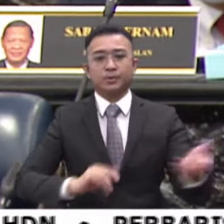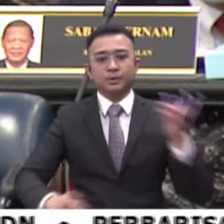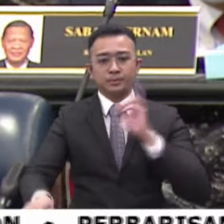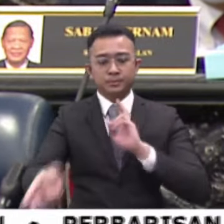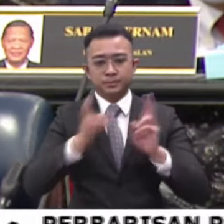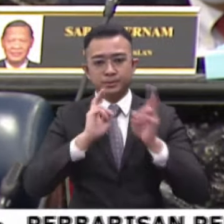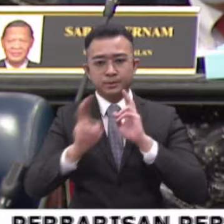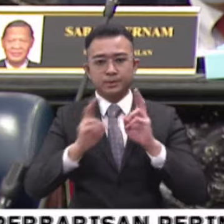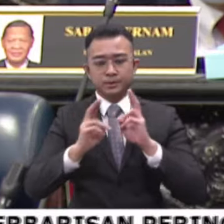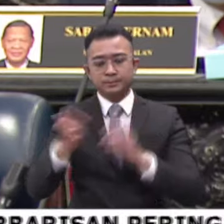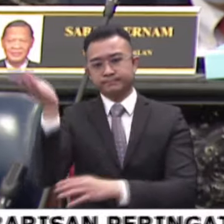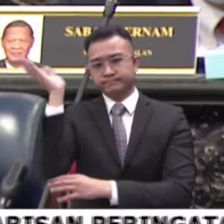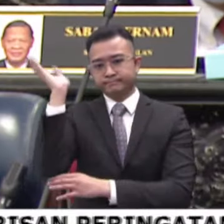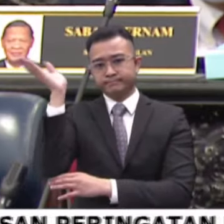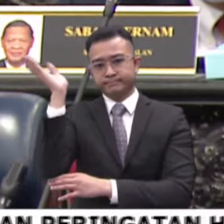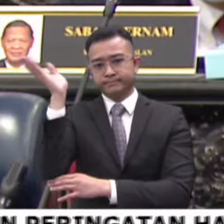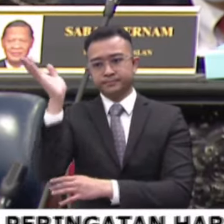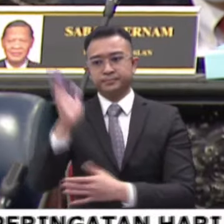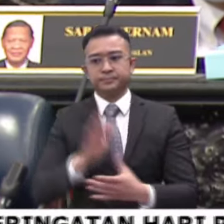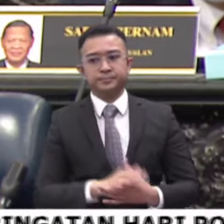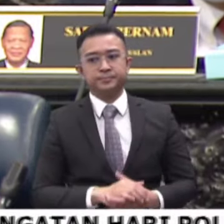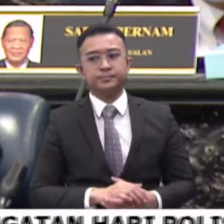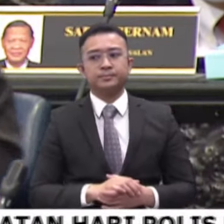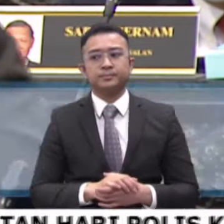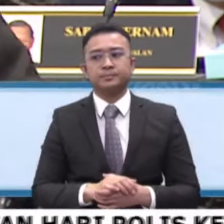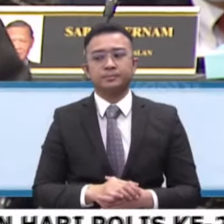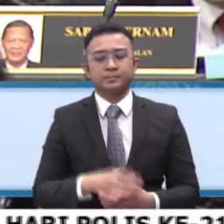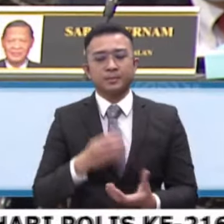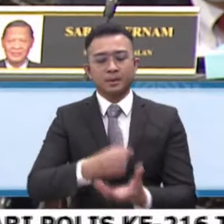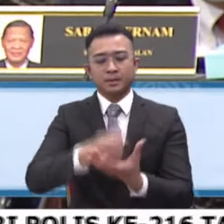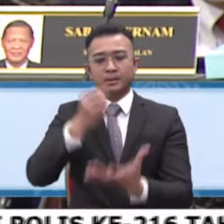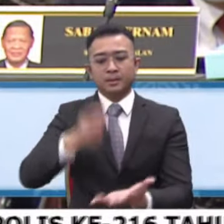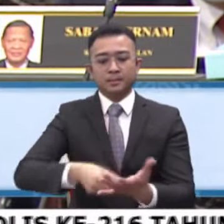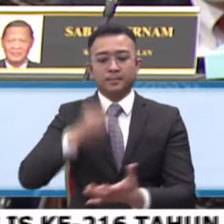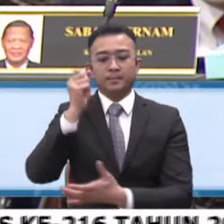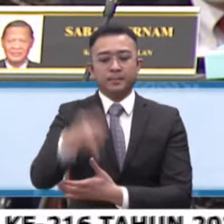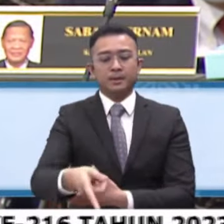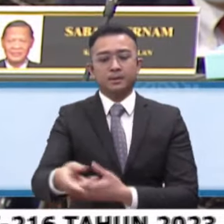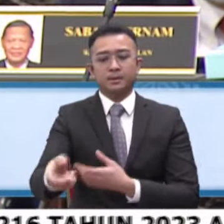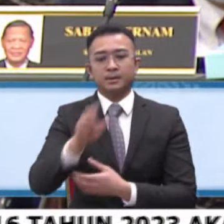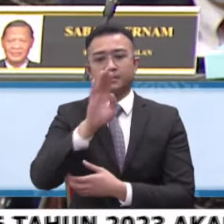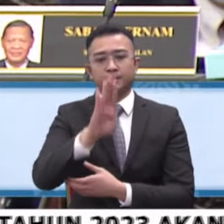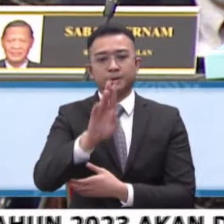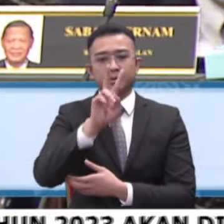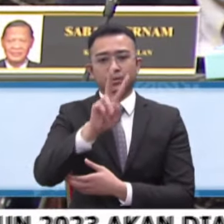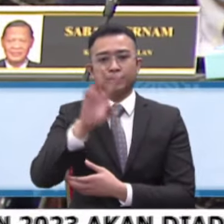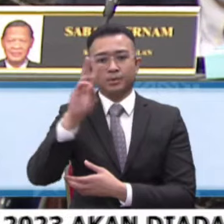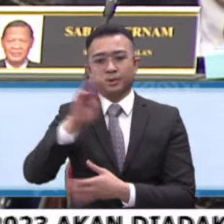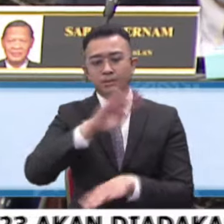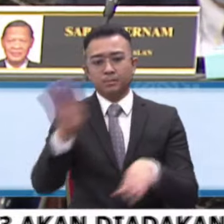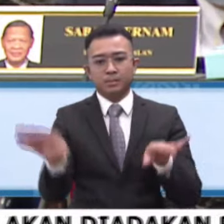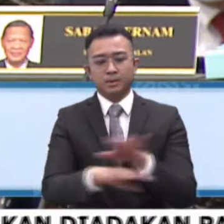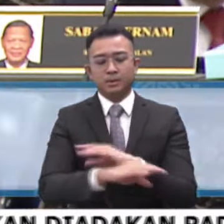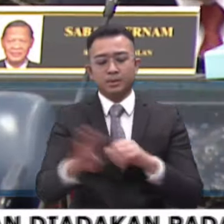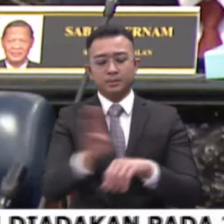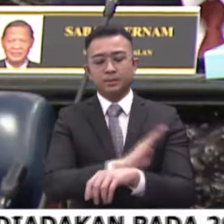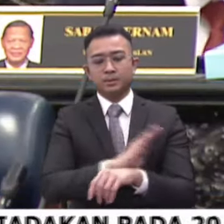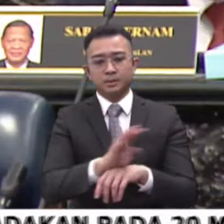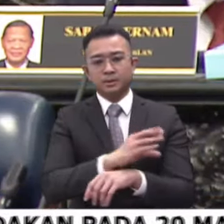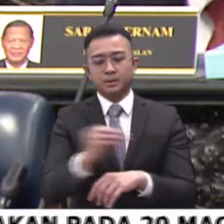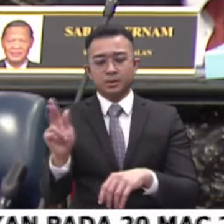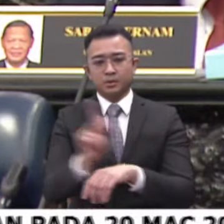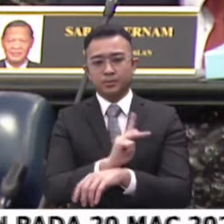untuk membahaskan a perbelanjaan mengurus B26 di bawah Kementerian Pembangunan Usahawan dan